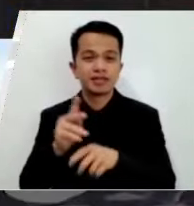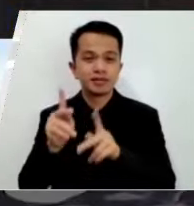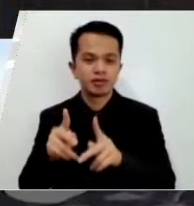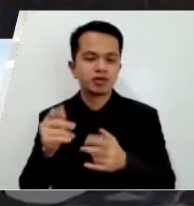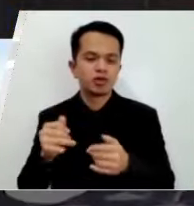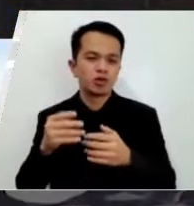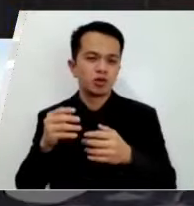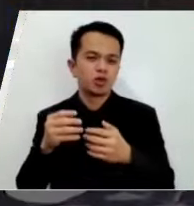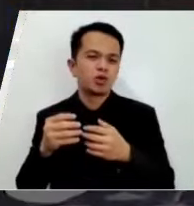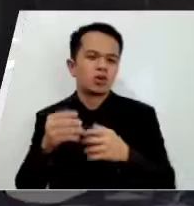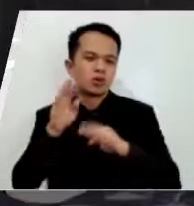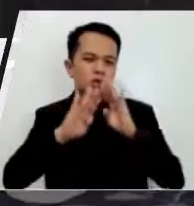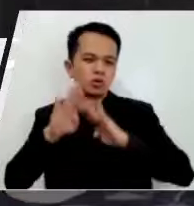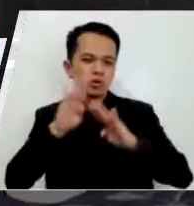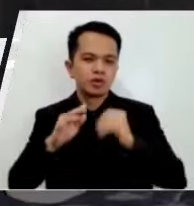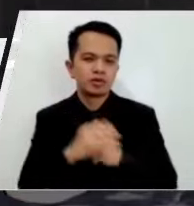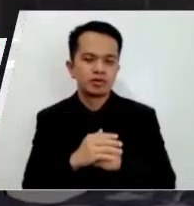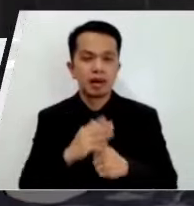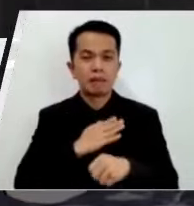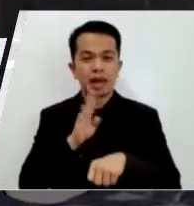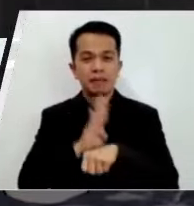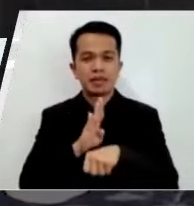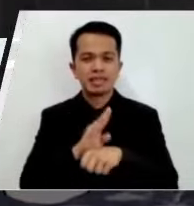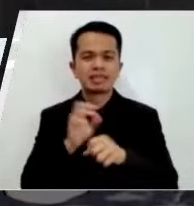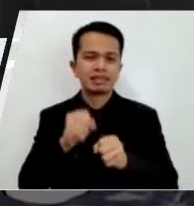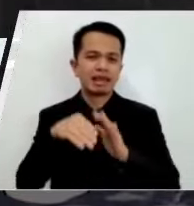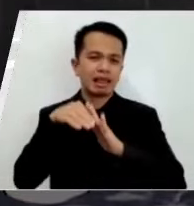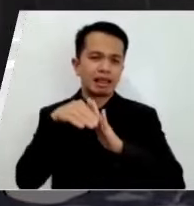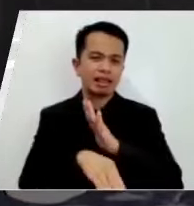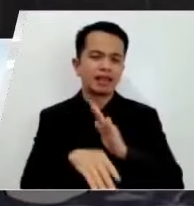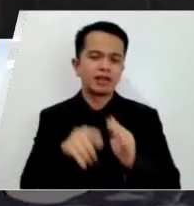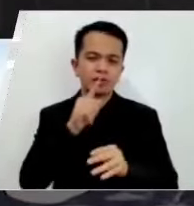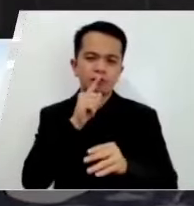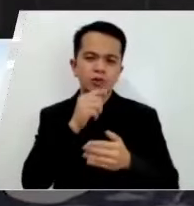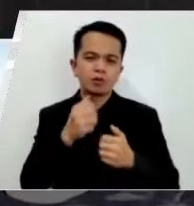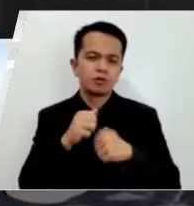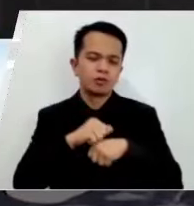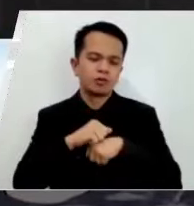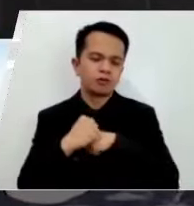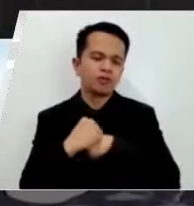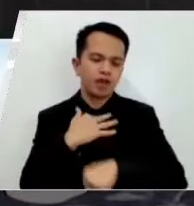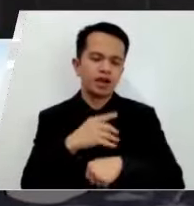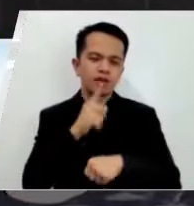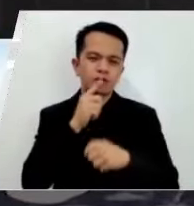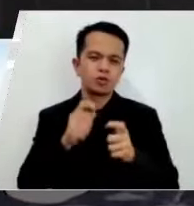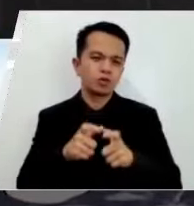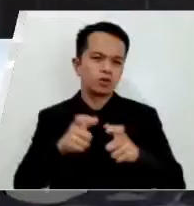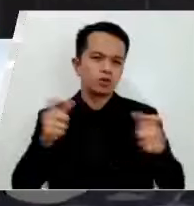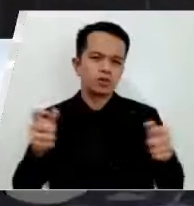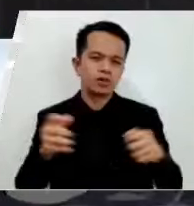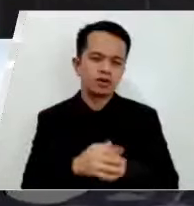pong malugi yung negosyo ko. So, sobrang laki po ng effect na nito sa amin. Kaya nga po sana,